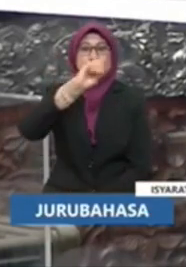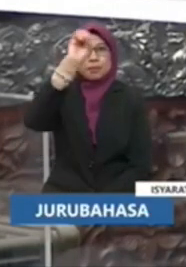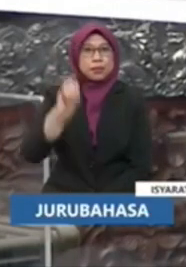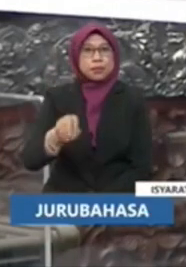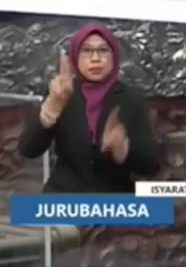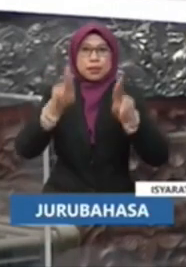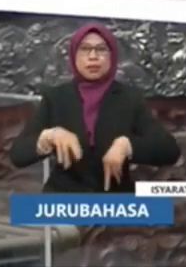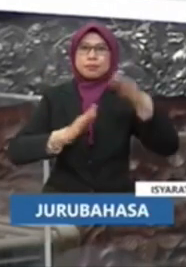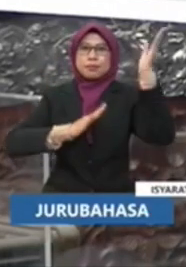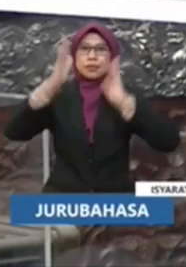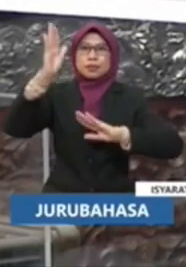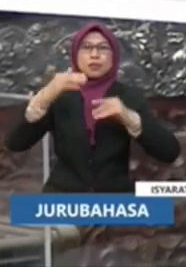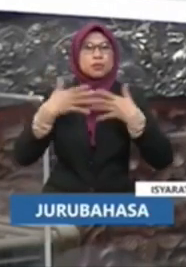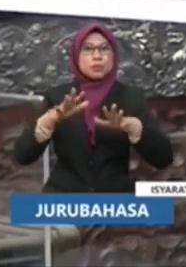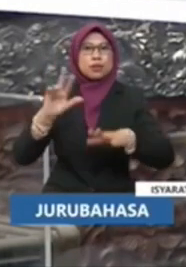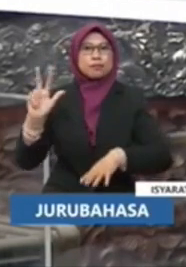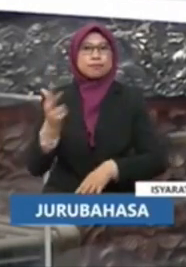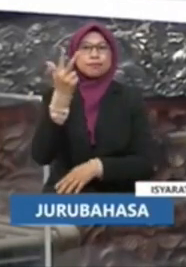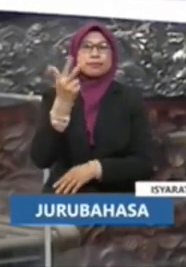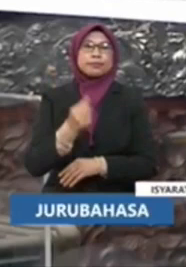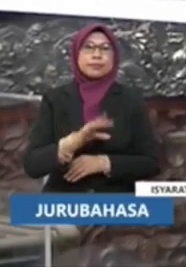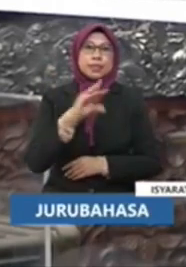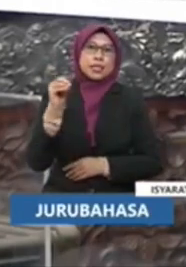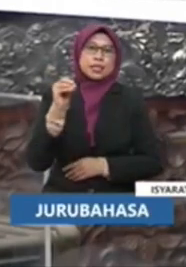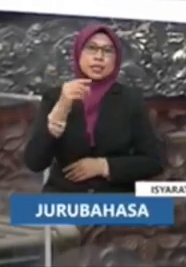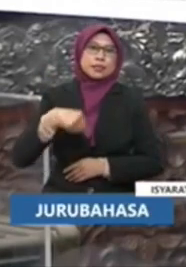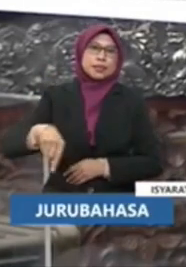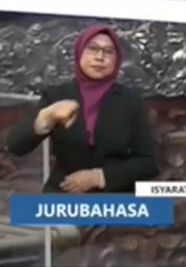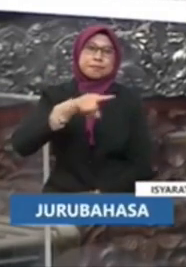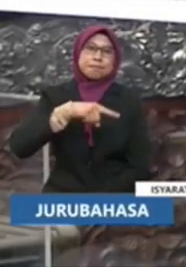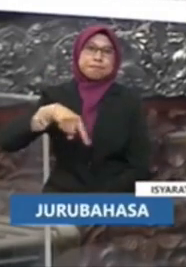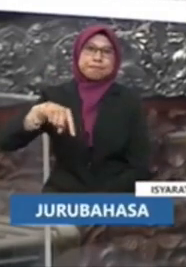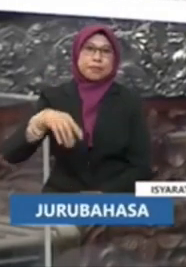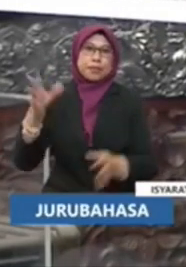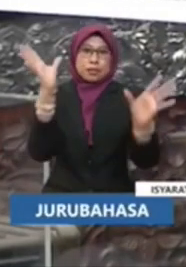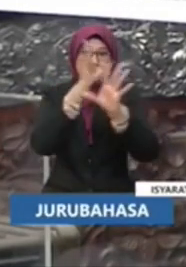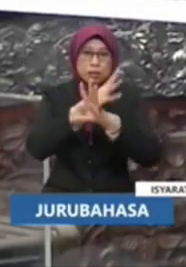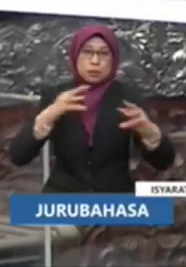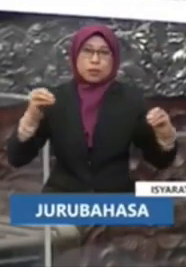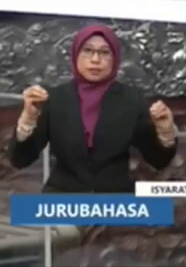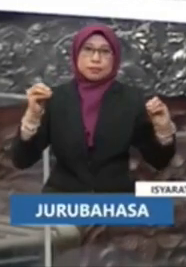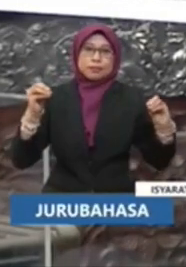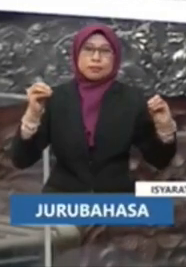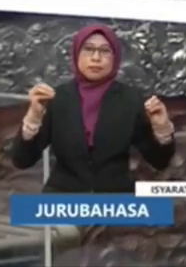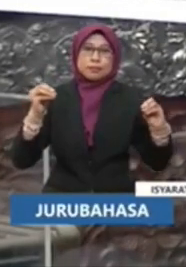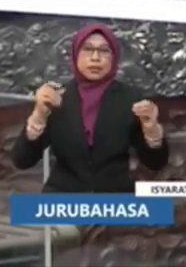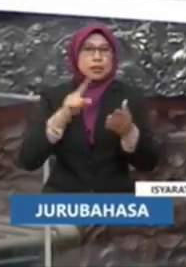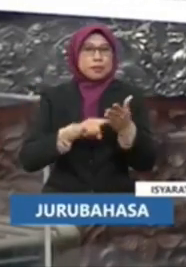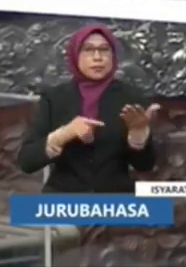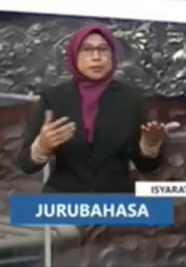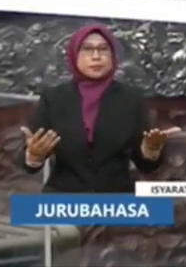10.83% rakyat Malaysia telah pun mengambil dos ketiga, dan kebanyakannya adalah di negeri Sarawak. Dan apa